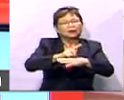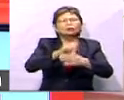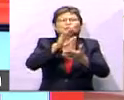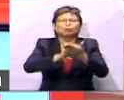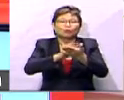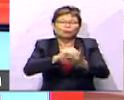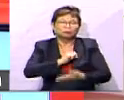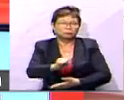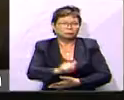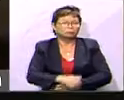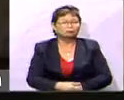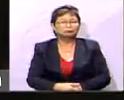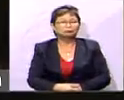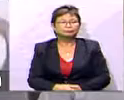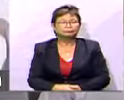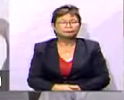agama.